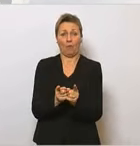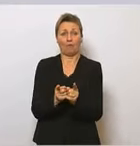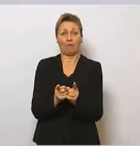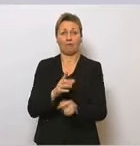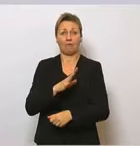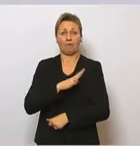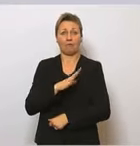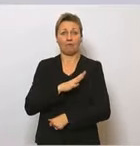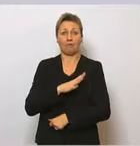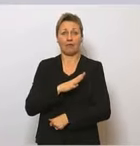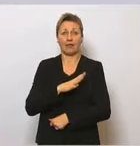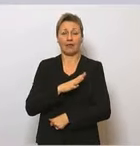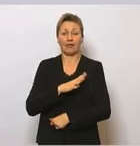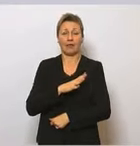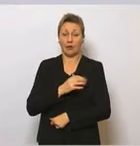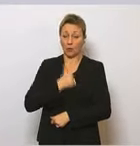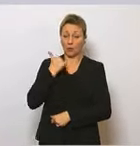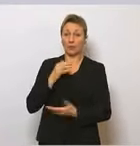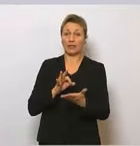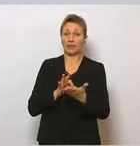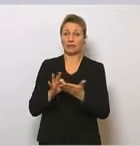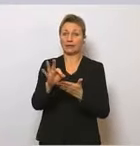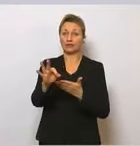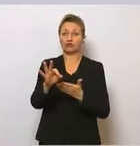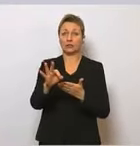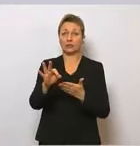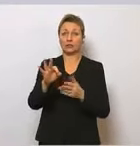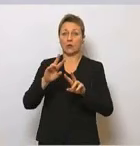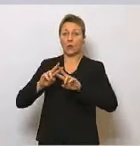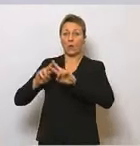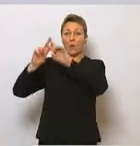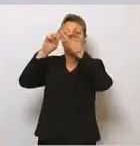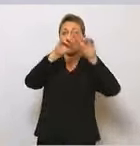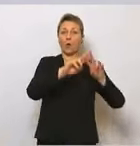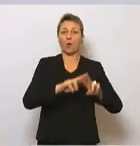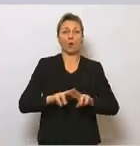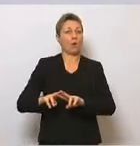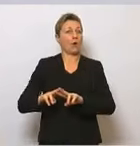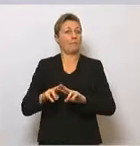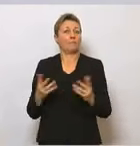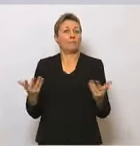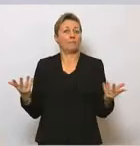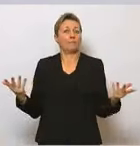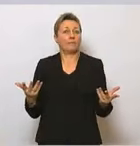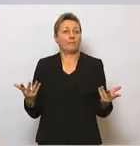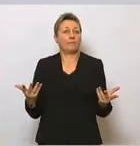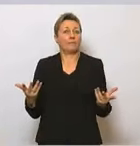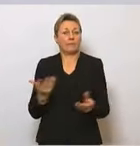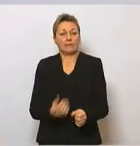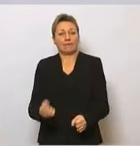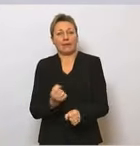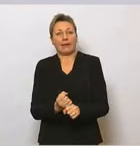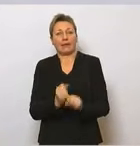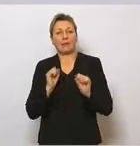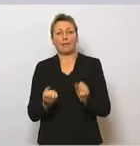La stratégie, l'autonomie stratégique de l'Europe rendra possible de la construction de